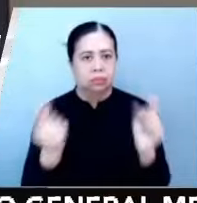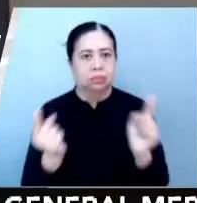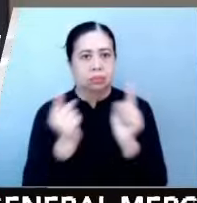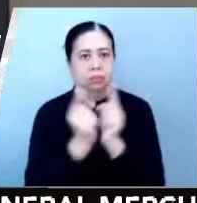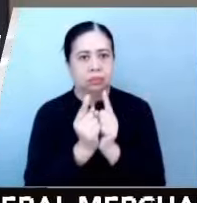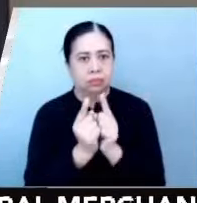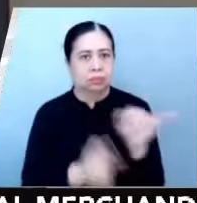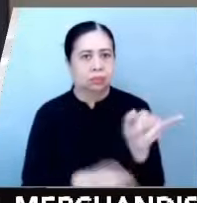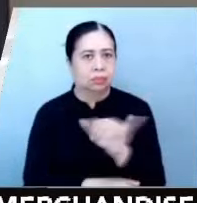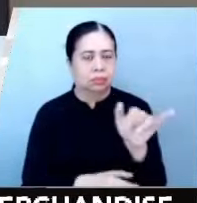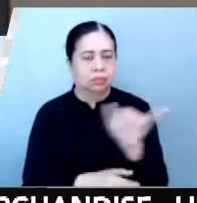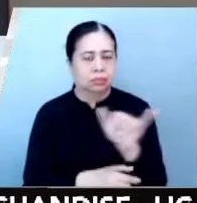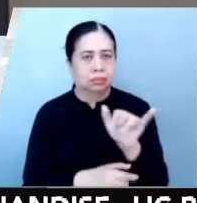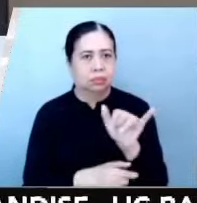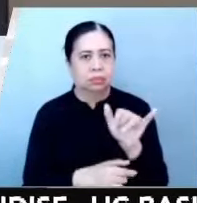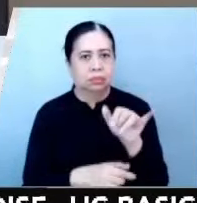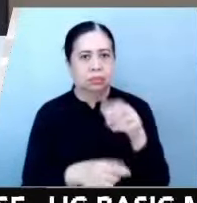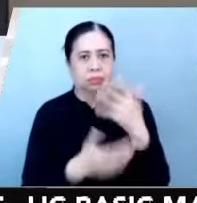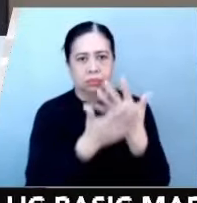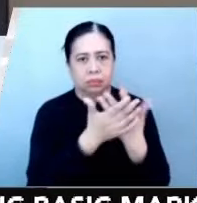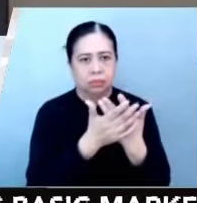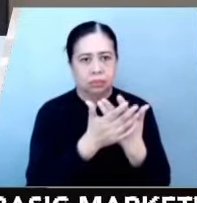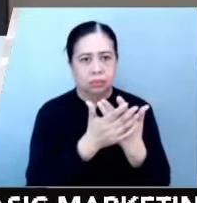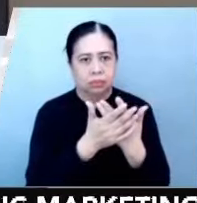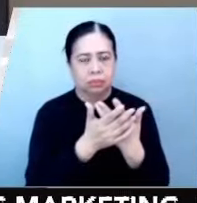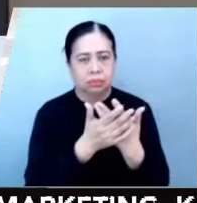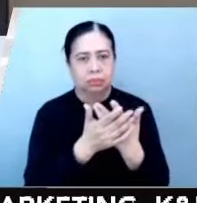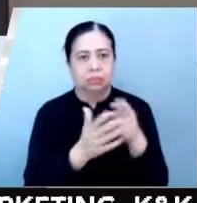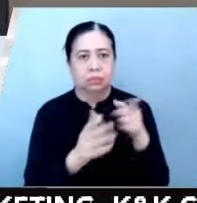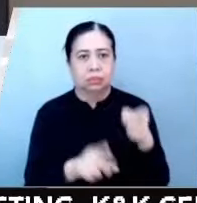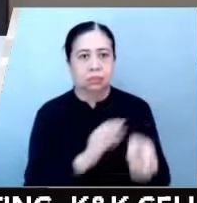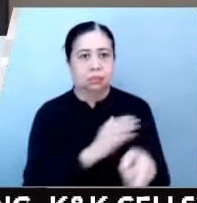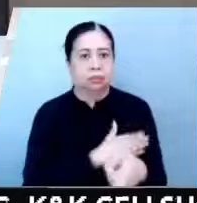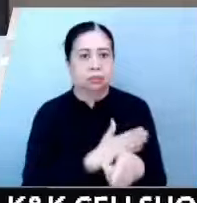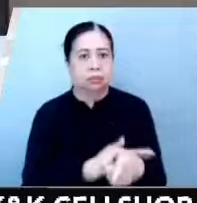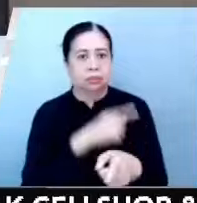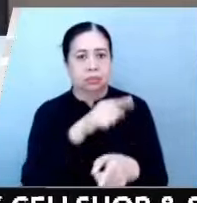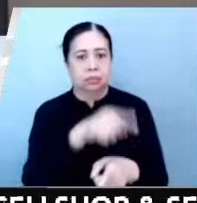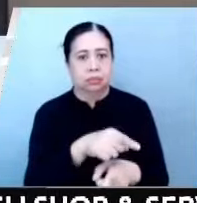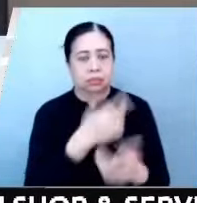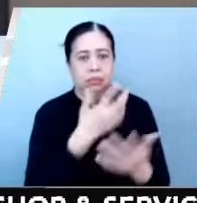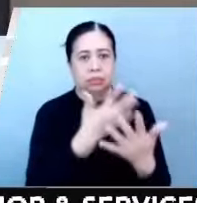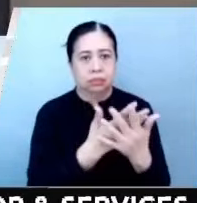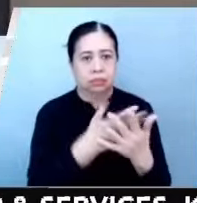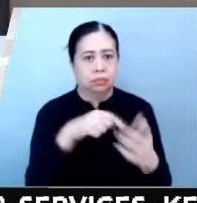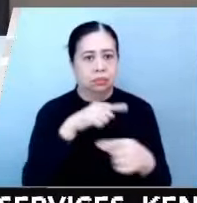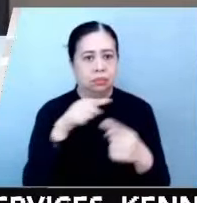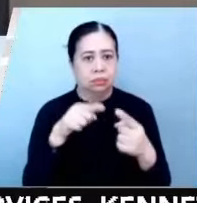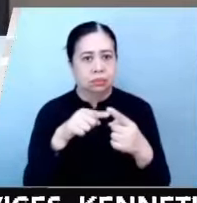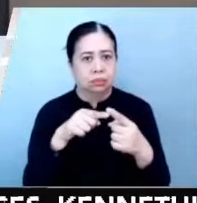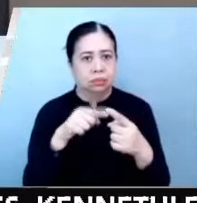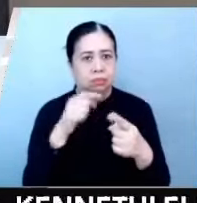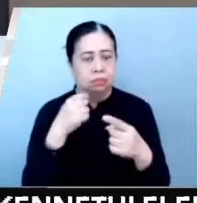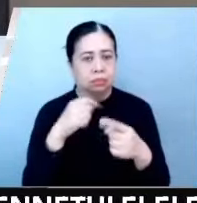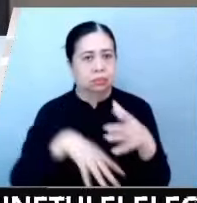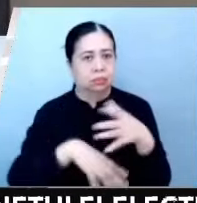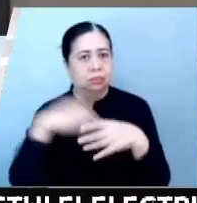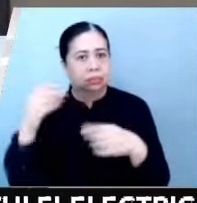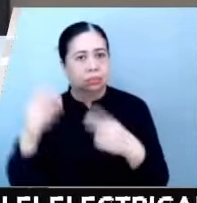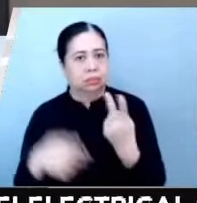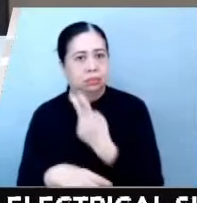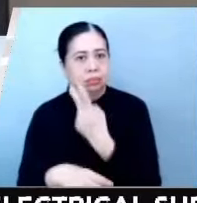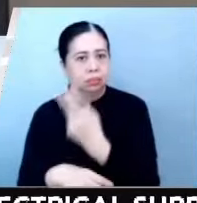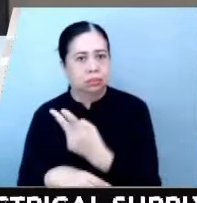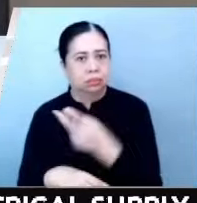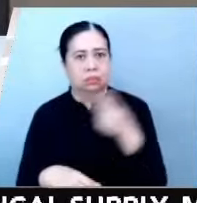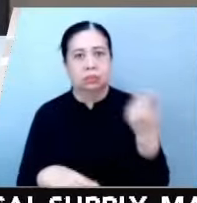inmates na kung saan lumalabas na yung anak nga nung nasabing inmate nung sila po ay nasa labas na, ay kanyang